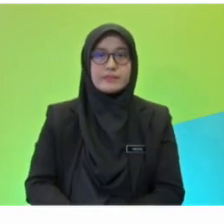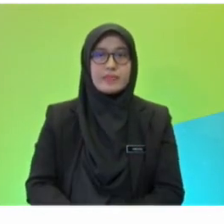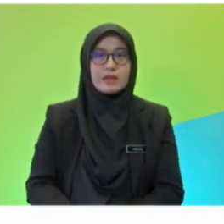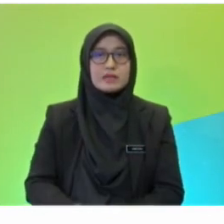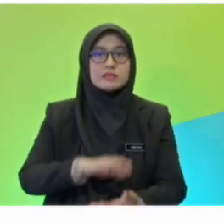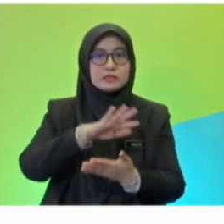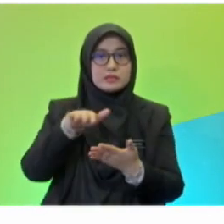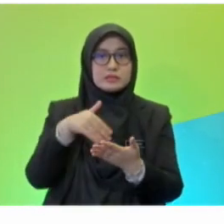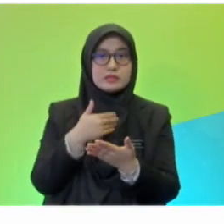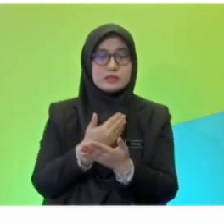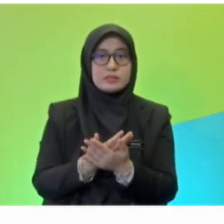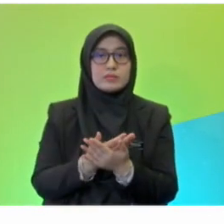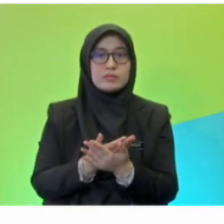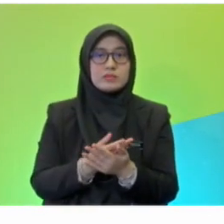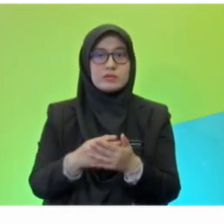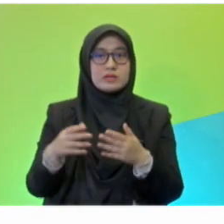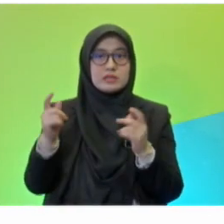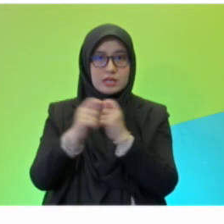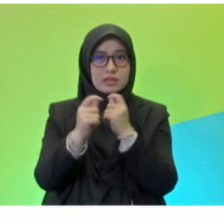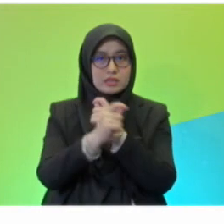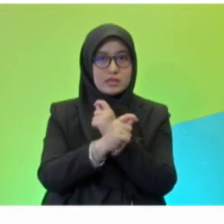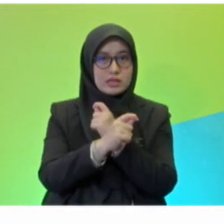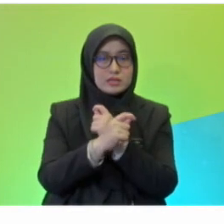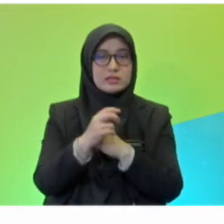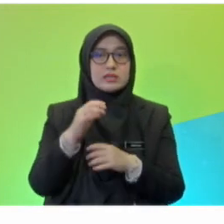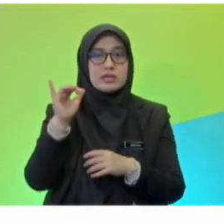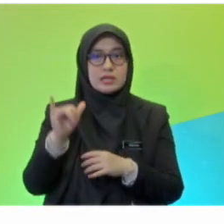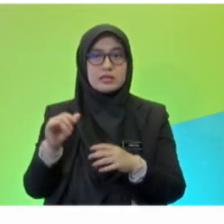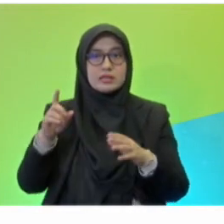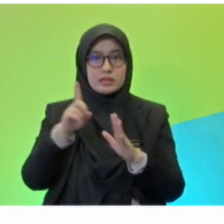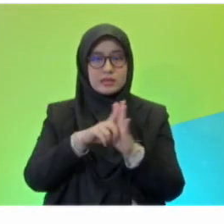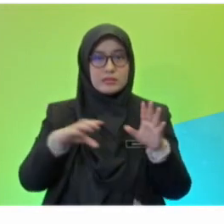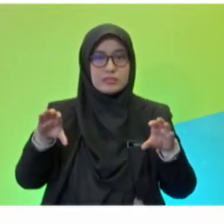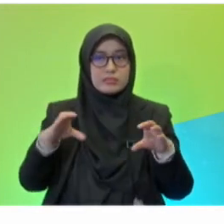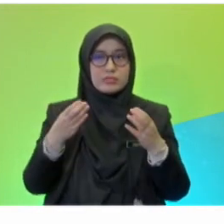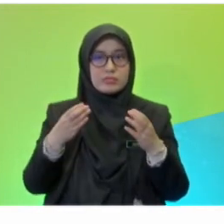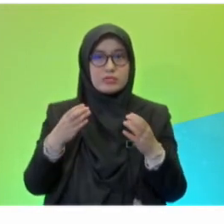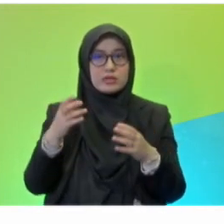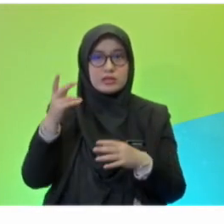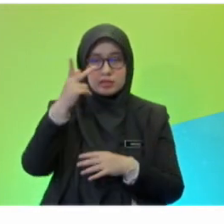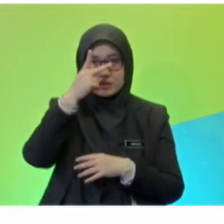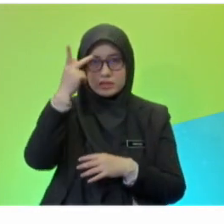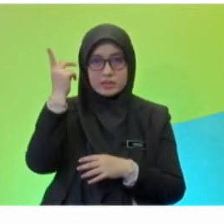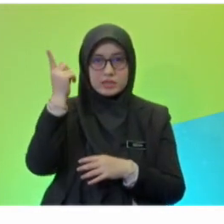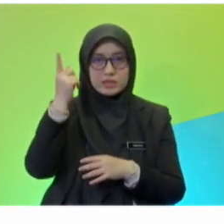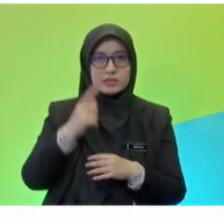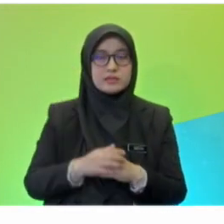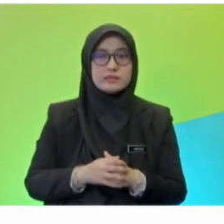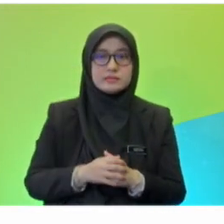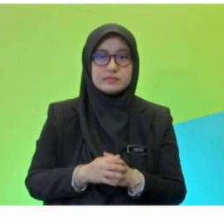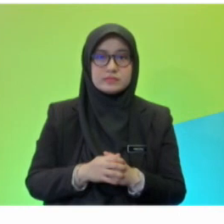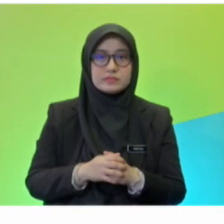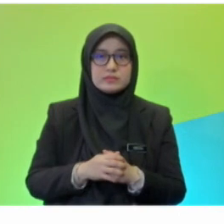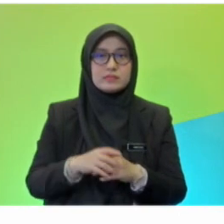faktor pemancing kepada penentangan yang dilakukan kemudian kebangkitan ini sudah pastilah mempunyai kekuatan dan kelemahan kita di kekuatan kita